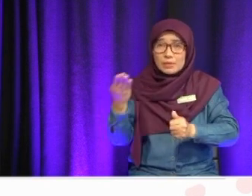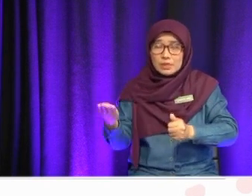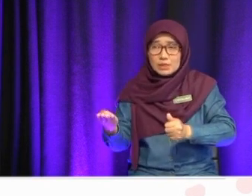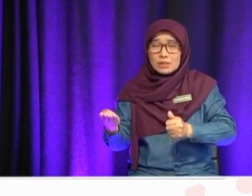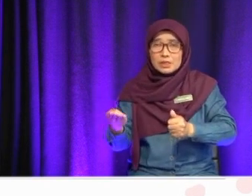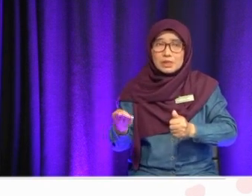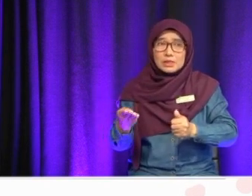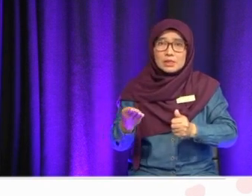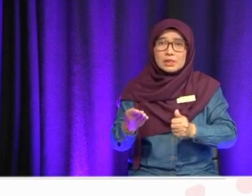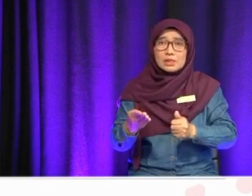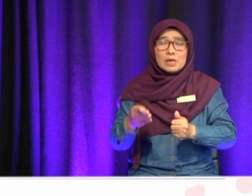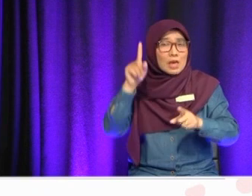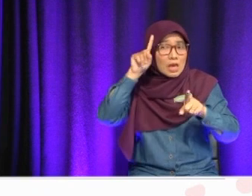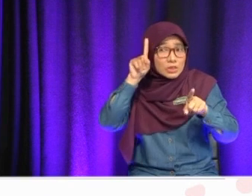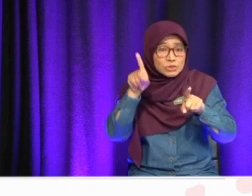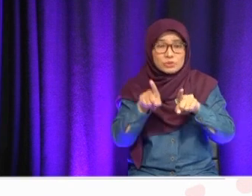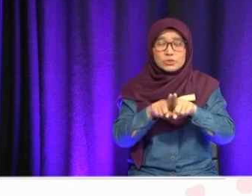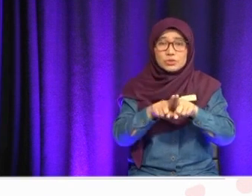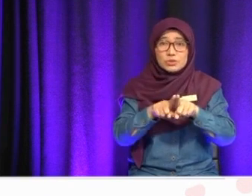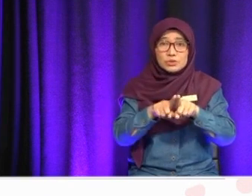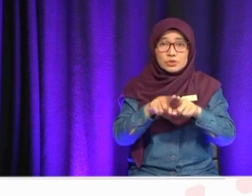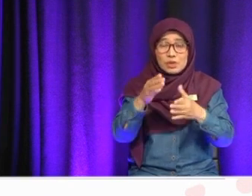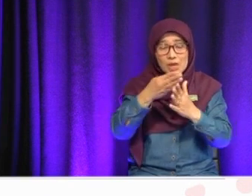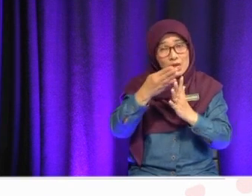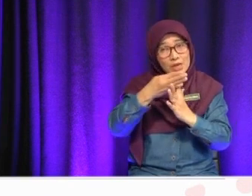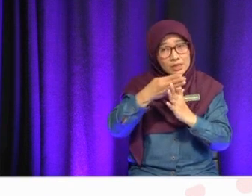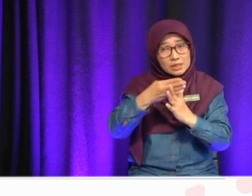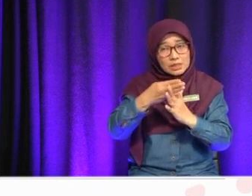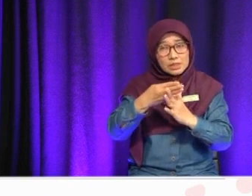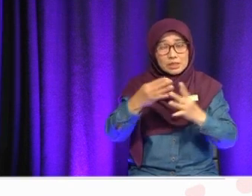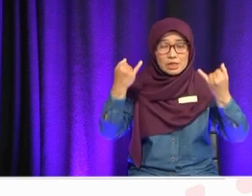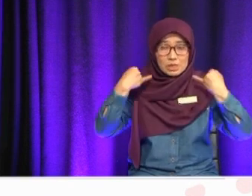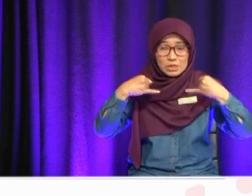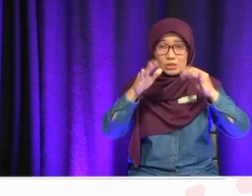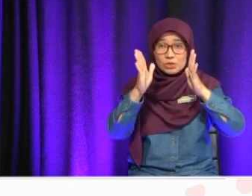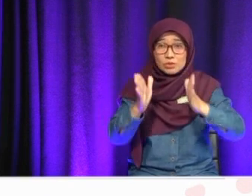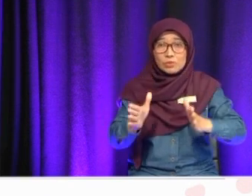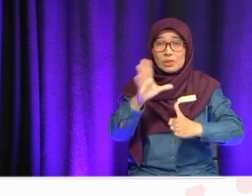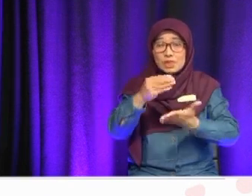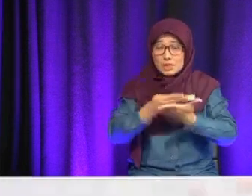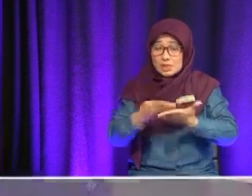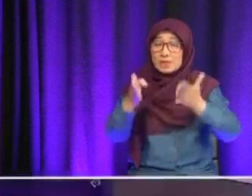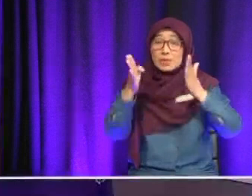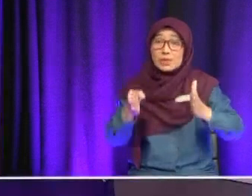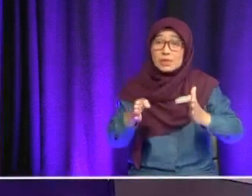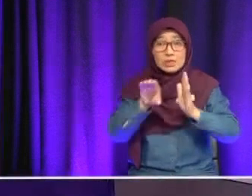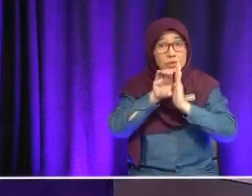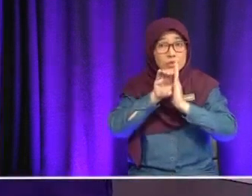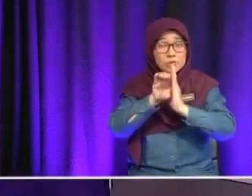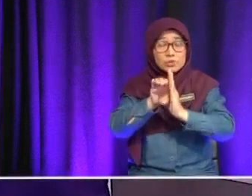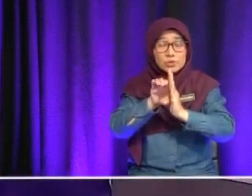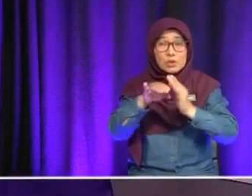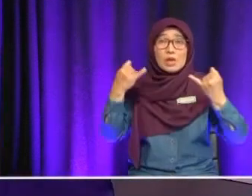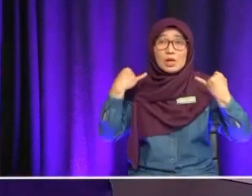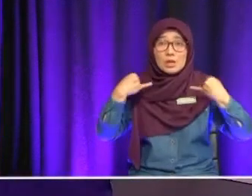melalui persetujuan di antara penjual dan pembeli. Okey, dan contohnya adalah seperti